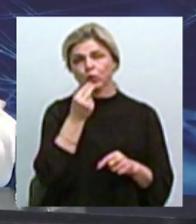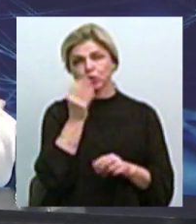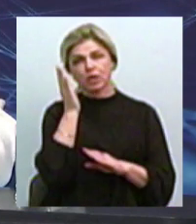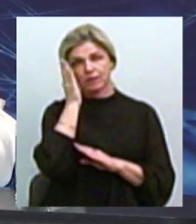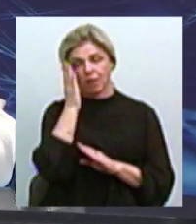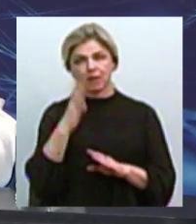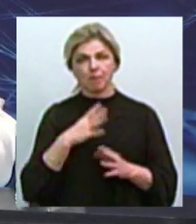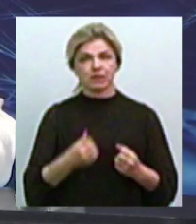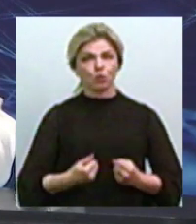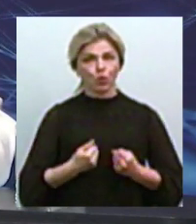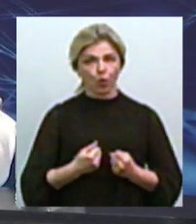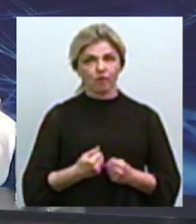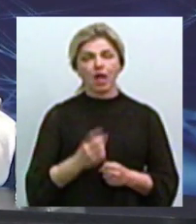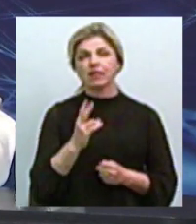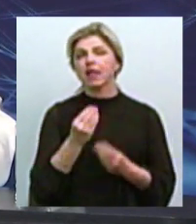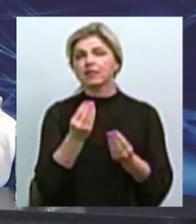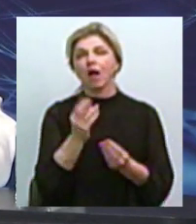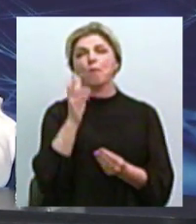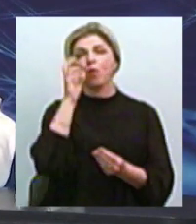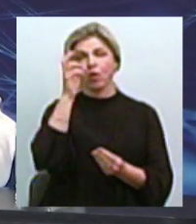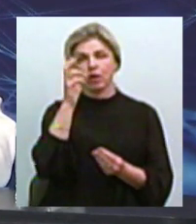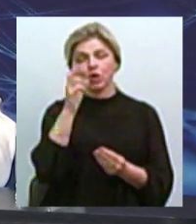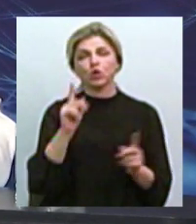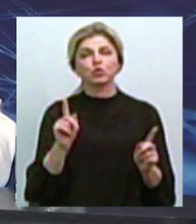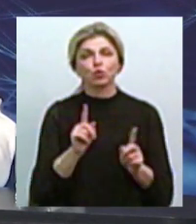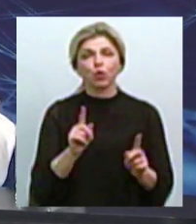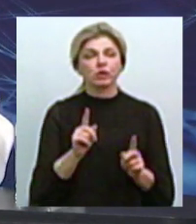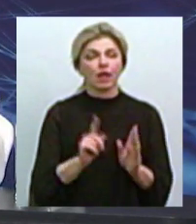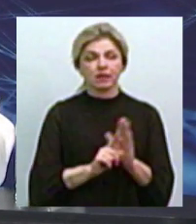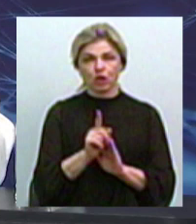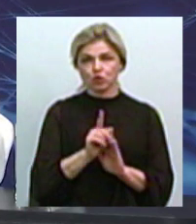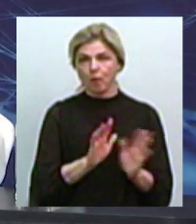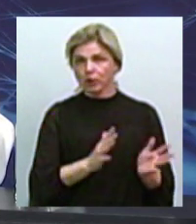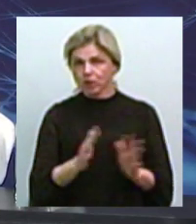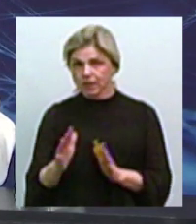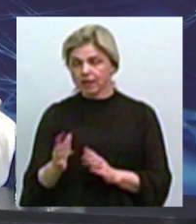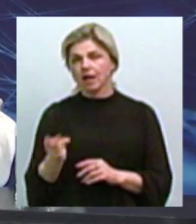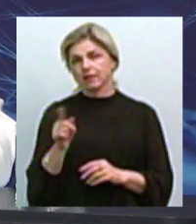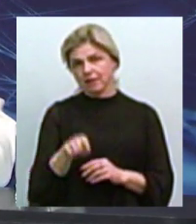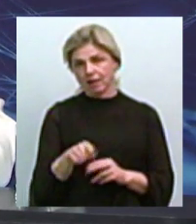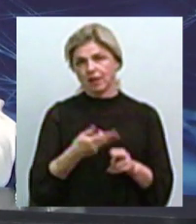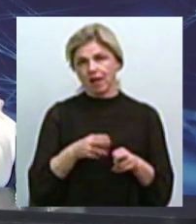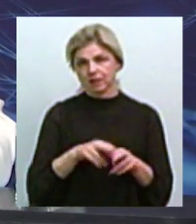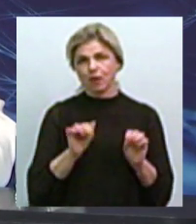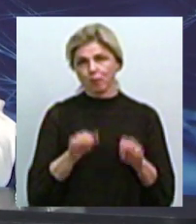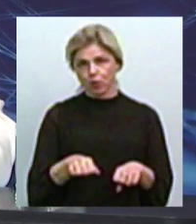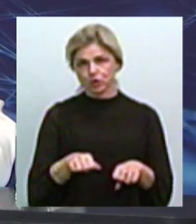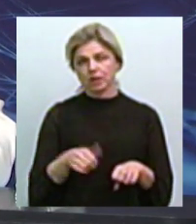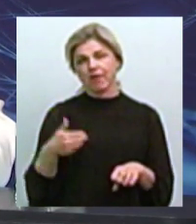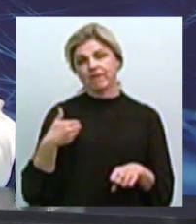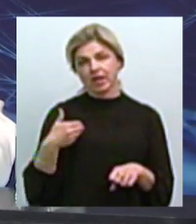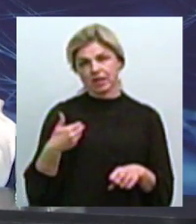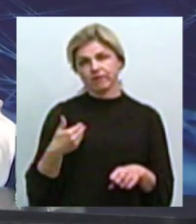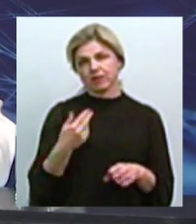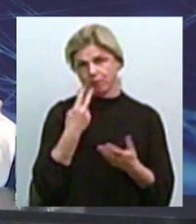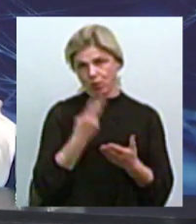и так далее. Но не дай бог что-то с кем-то начнет происходить, вот тогда, конечно, там может отследиться эффективность, но